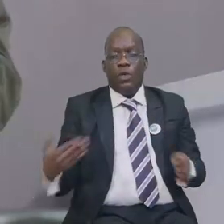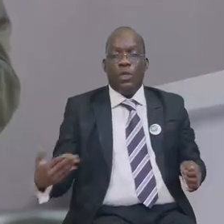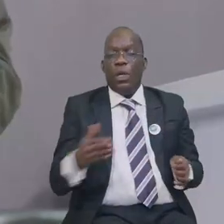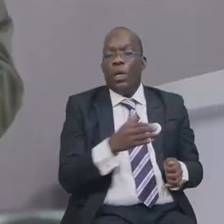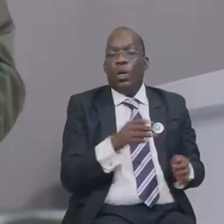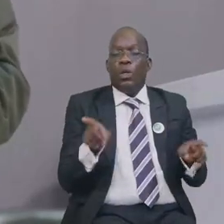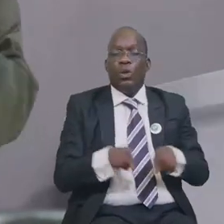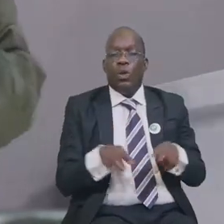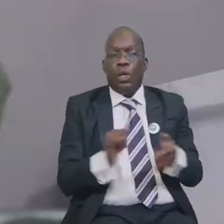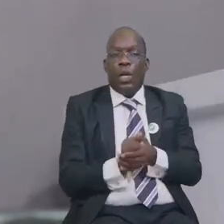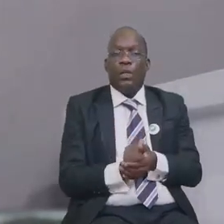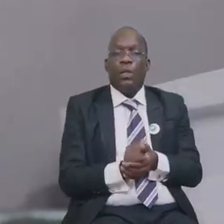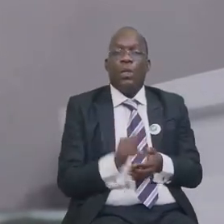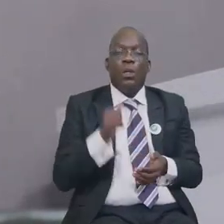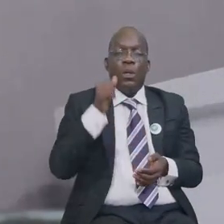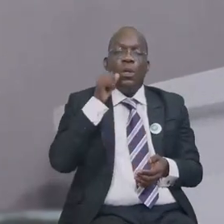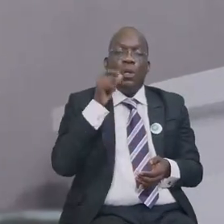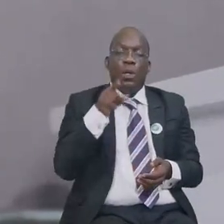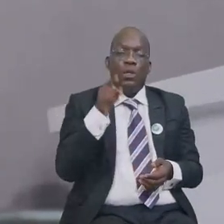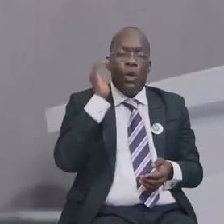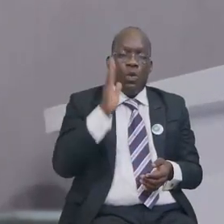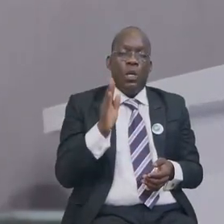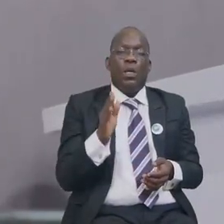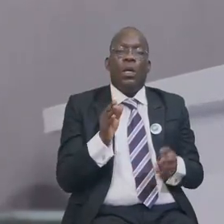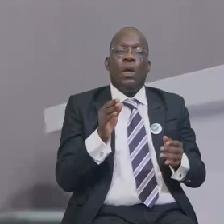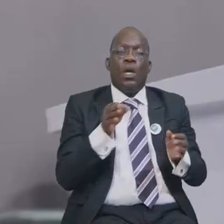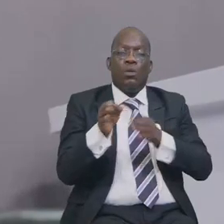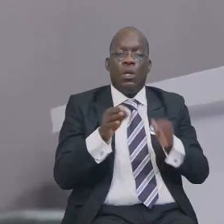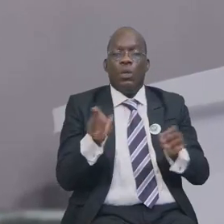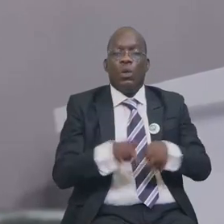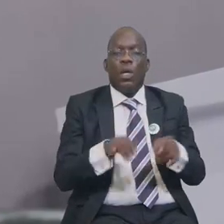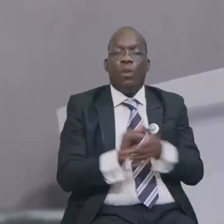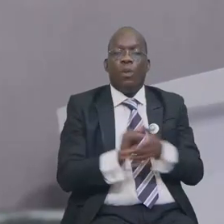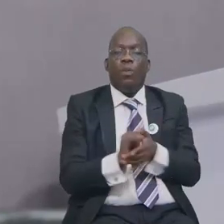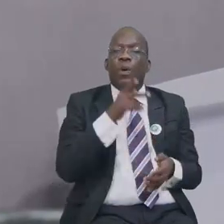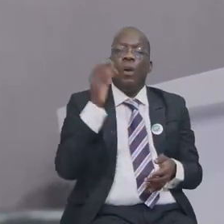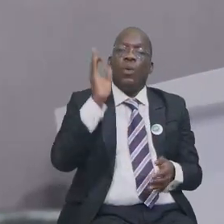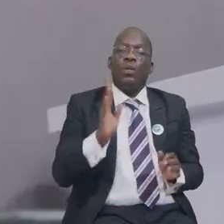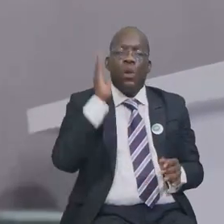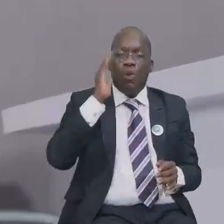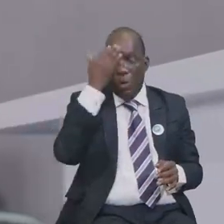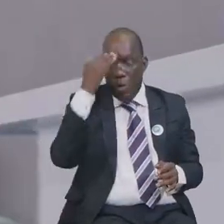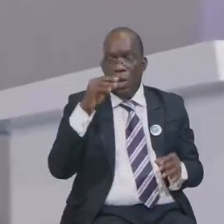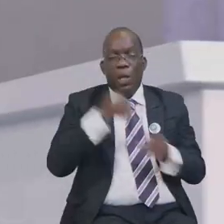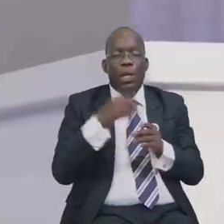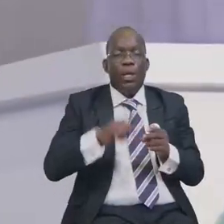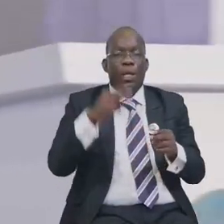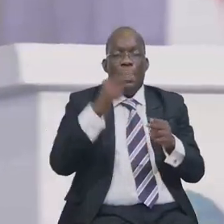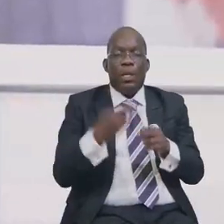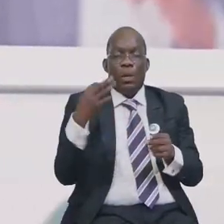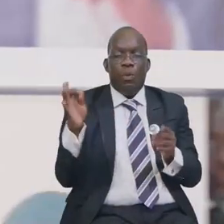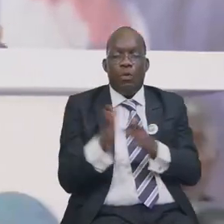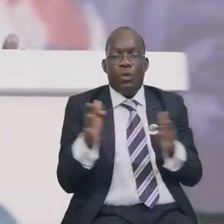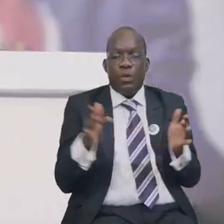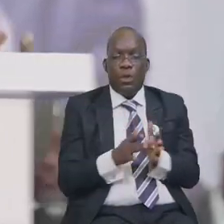détails. J'ai dit non, c'est bon. J'ai dit, au nom de Jésus, si je n'avais pas ouvert ma